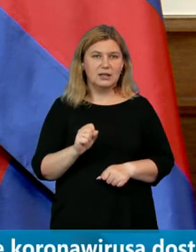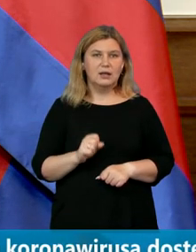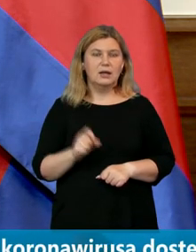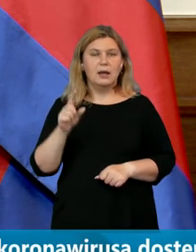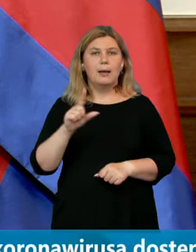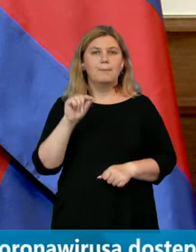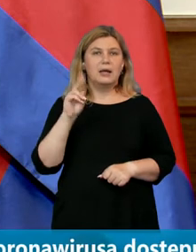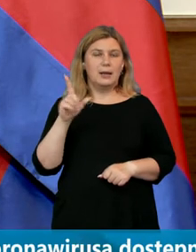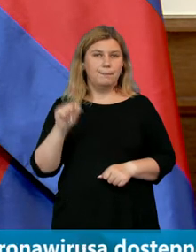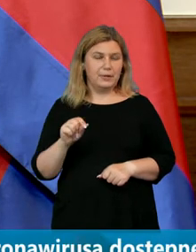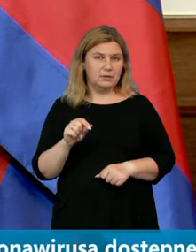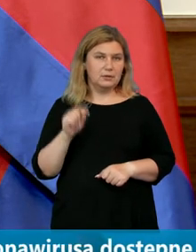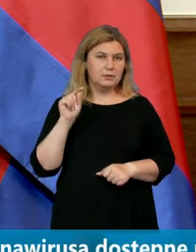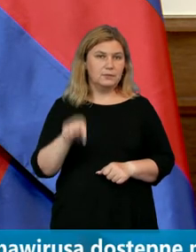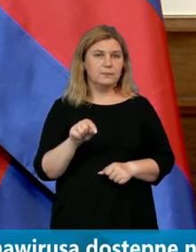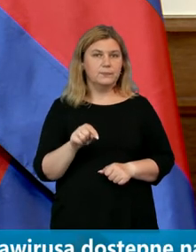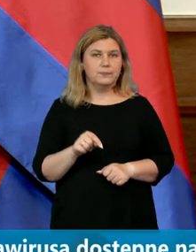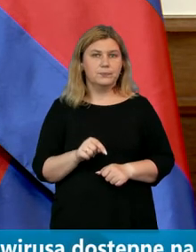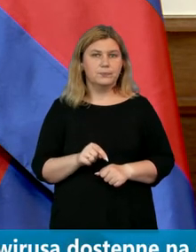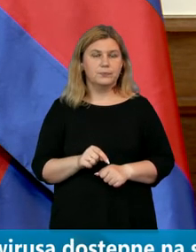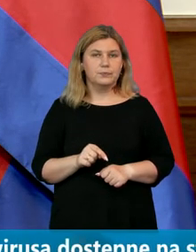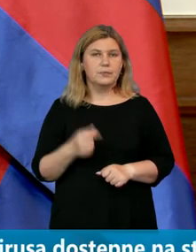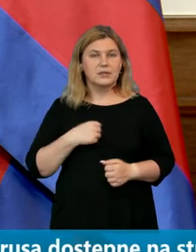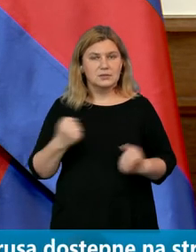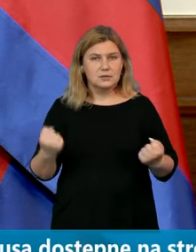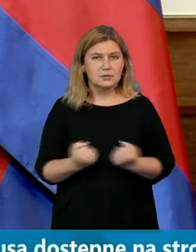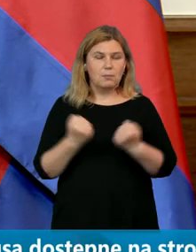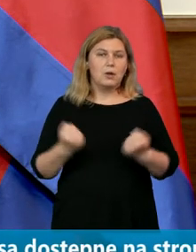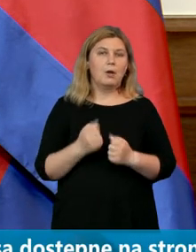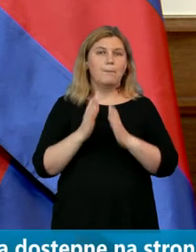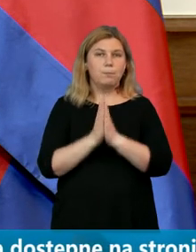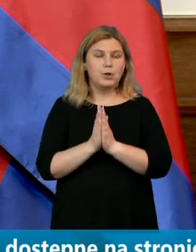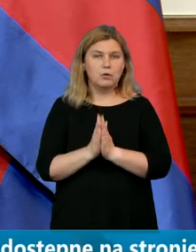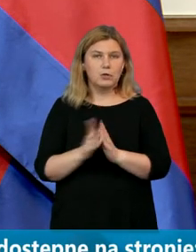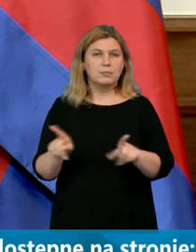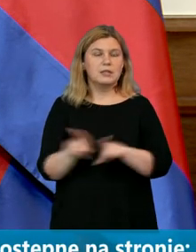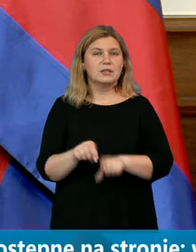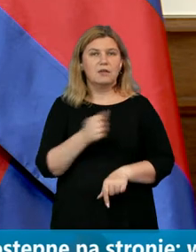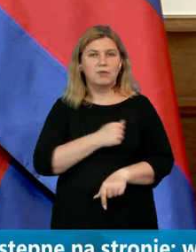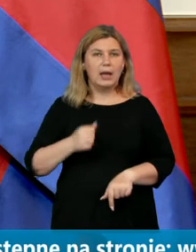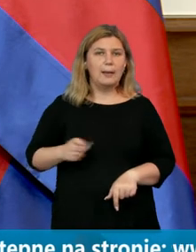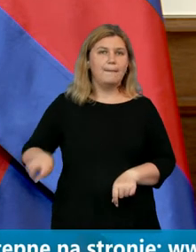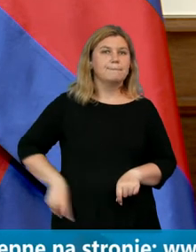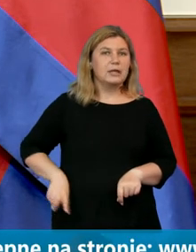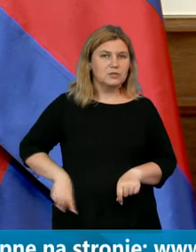Polskich Kolei Państwowych, więc dopingujemy. Prosimy również Warszawę, ministrów o to,